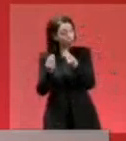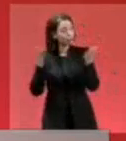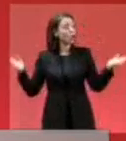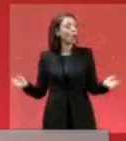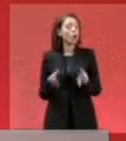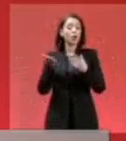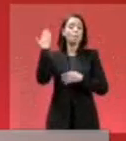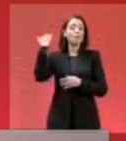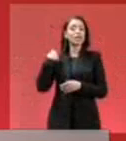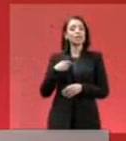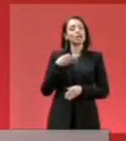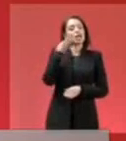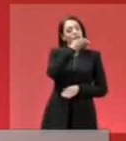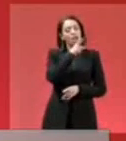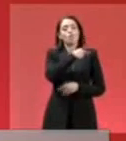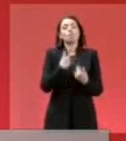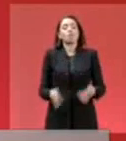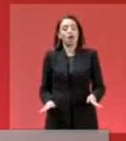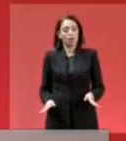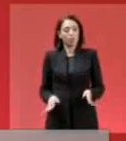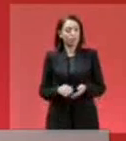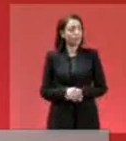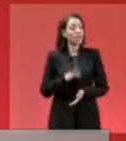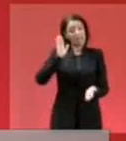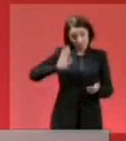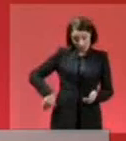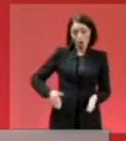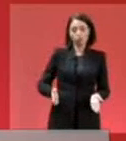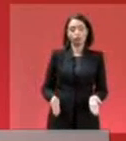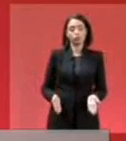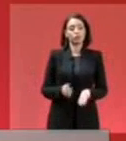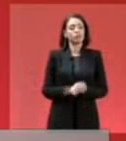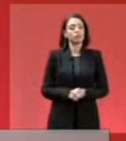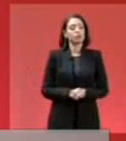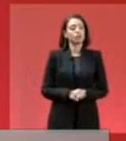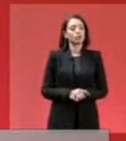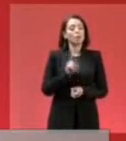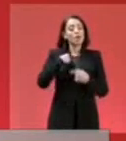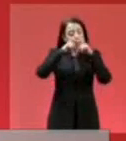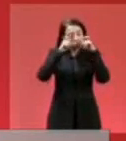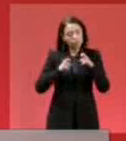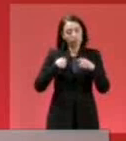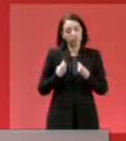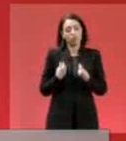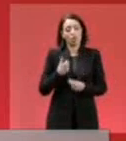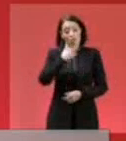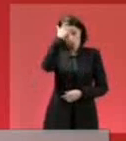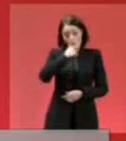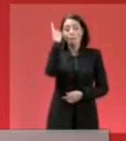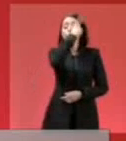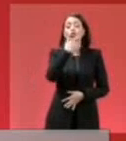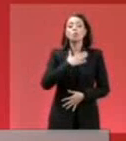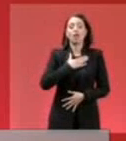είχα πάει πριν από 2 μήνες εκεί. Και τέλος, μια δέσμευση δική μου